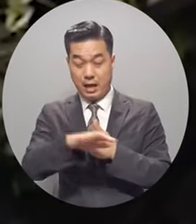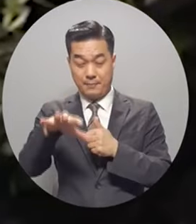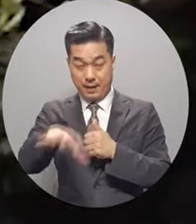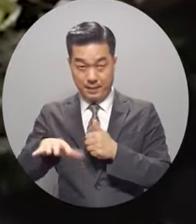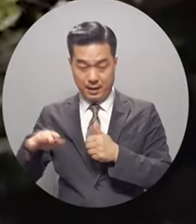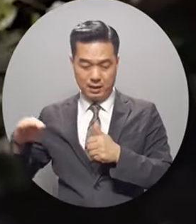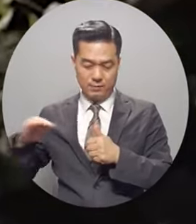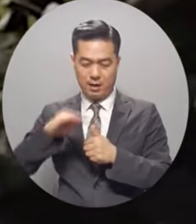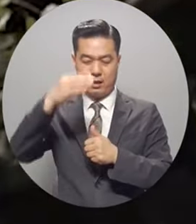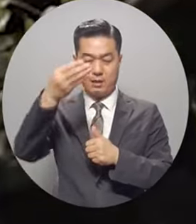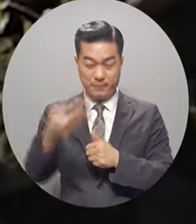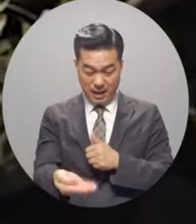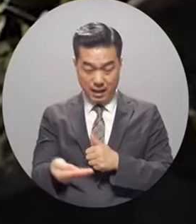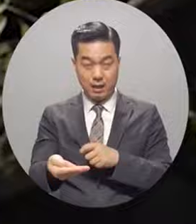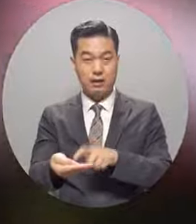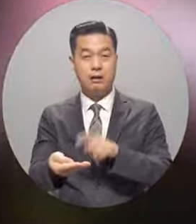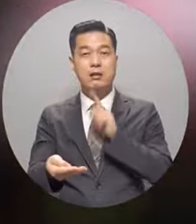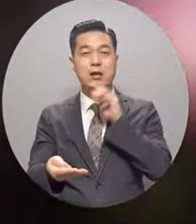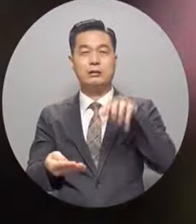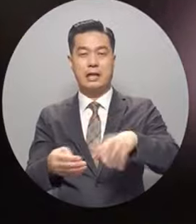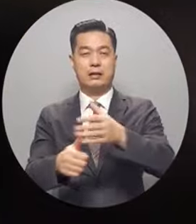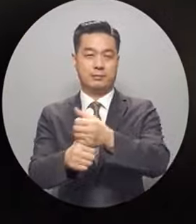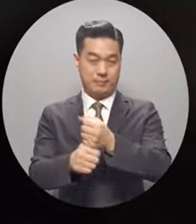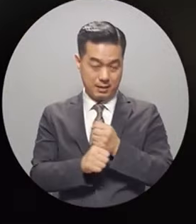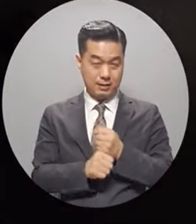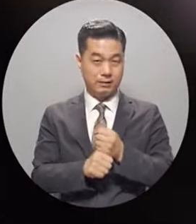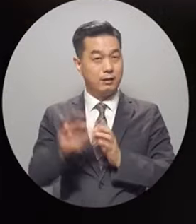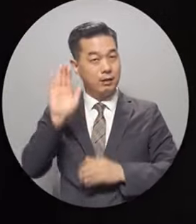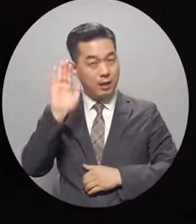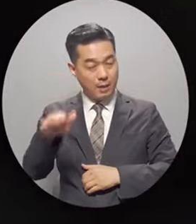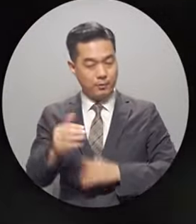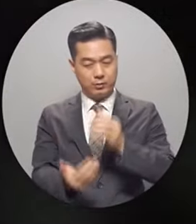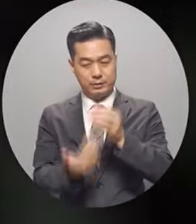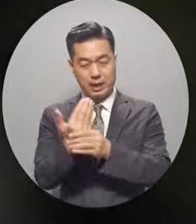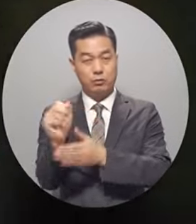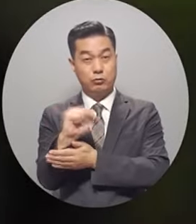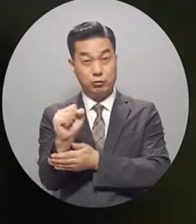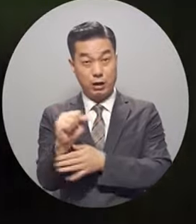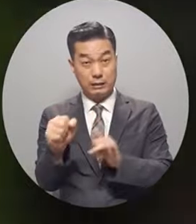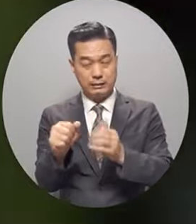현장에서 바로 입건됐습니다. 경찰은 조만간 사고 운전자를 소환해